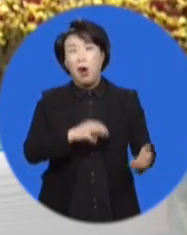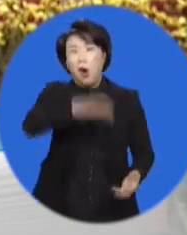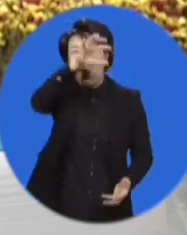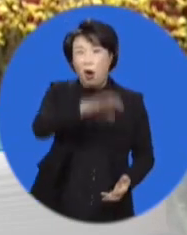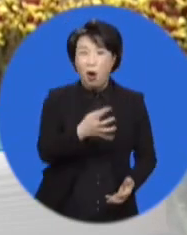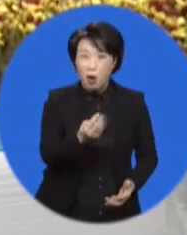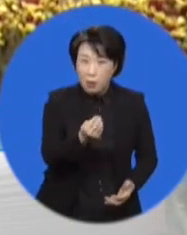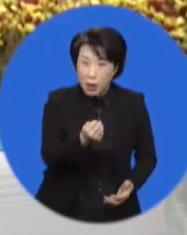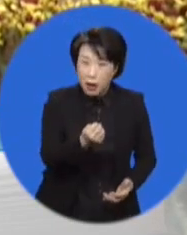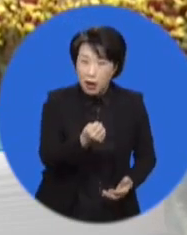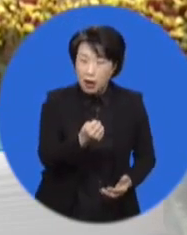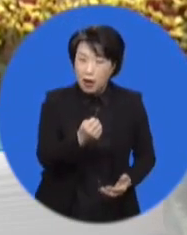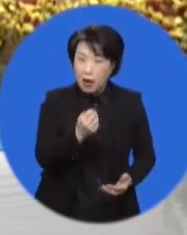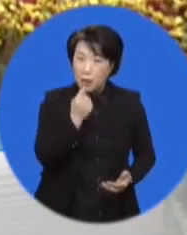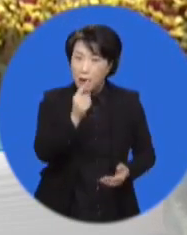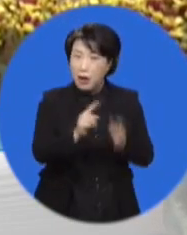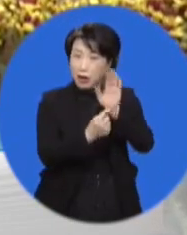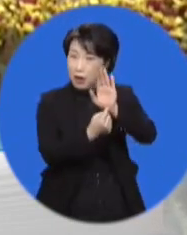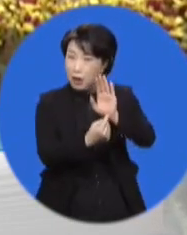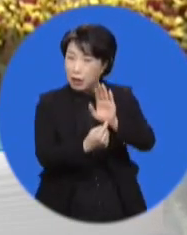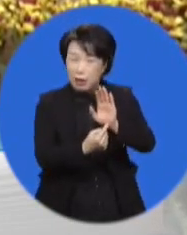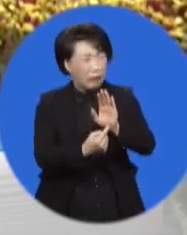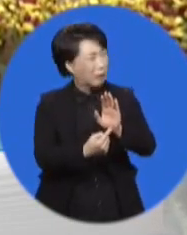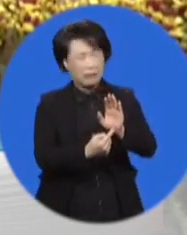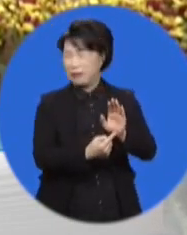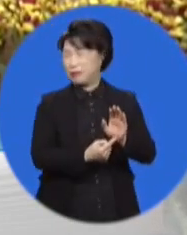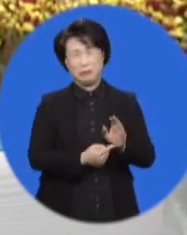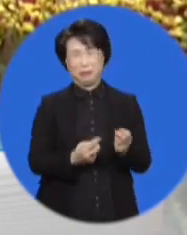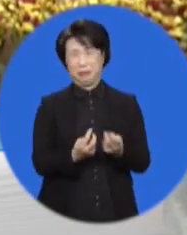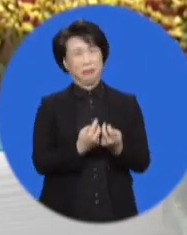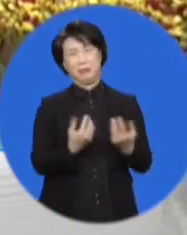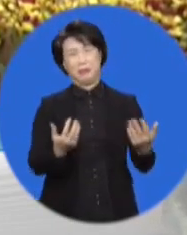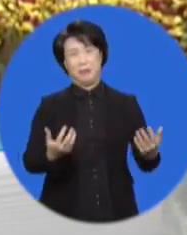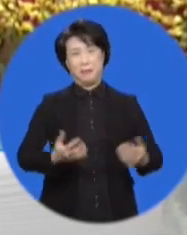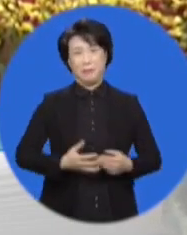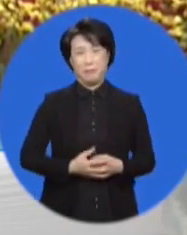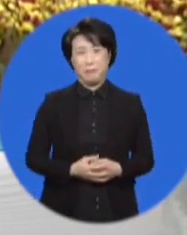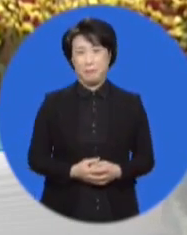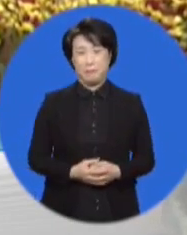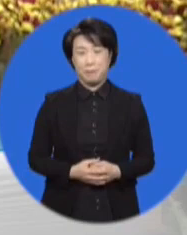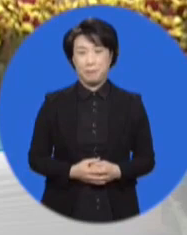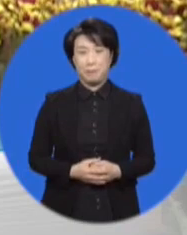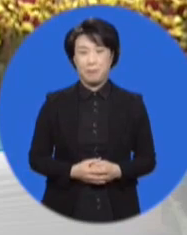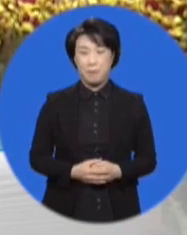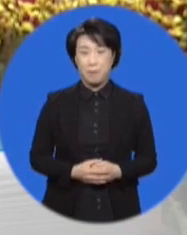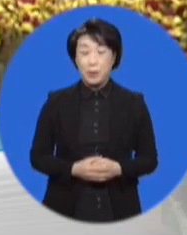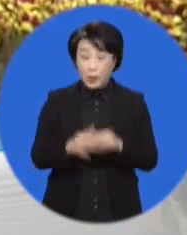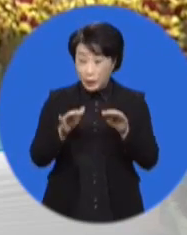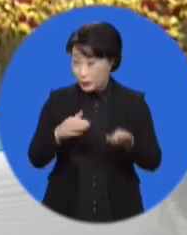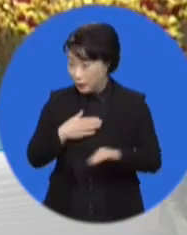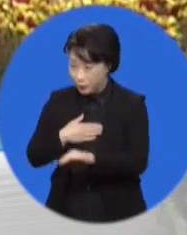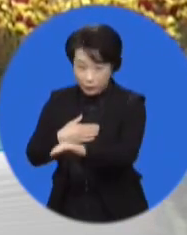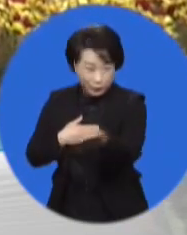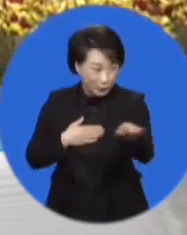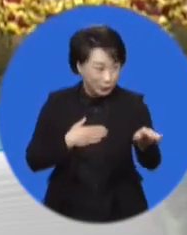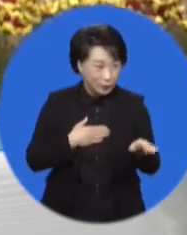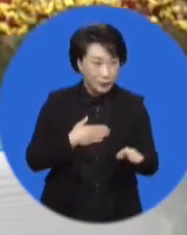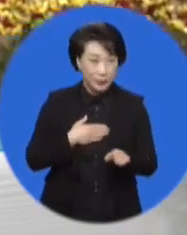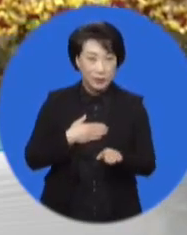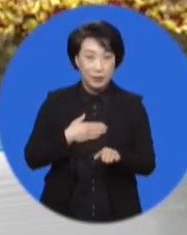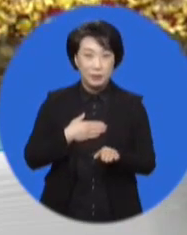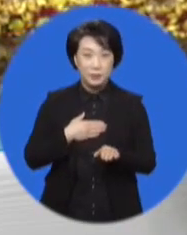정도다 표현할 세상에 어떤 방법도 없어요. 그런데 우리는